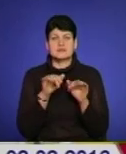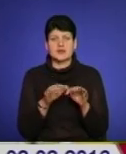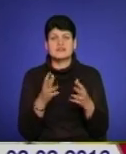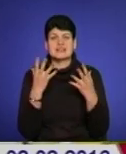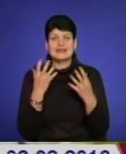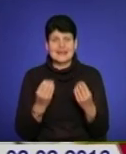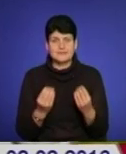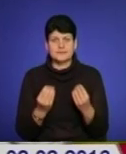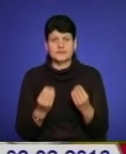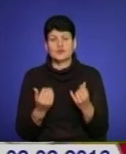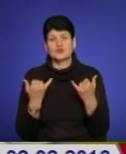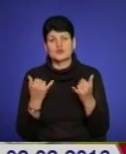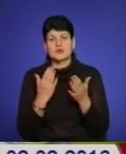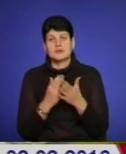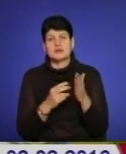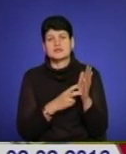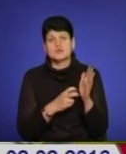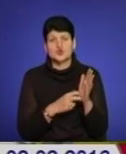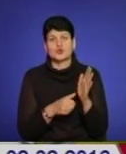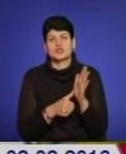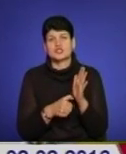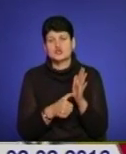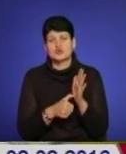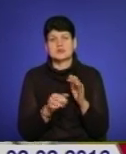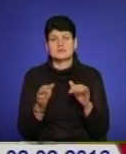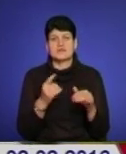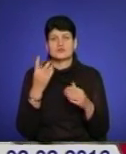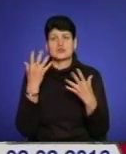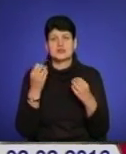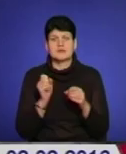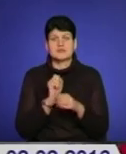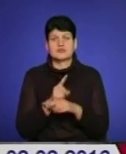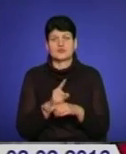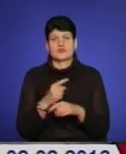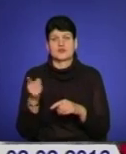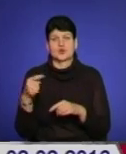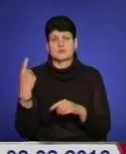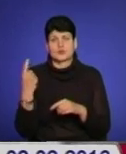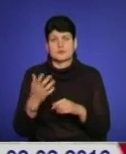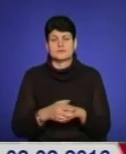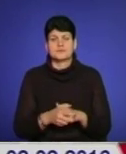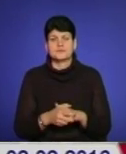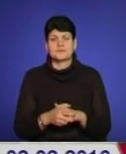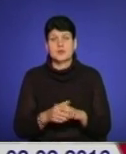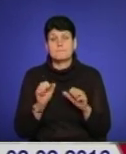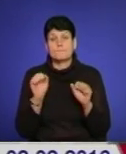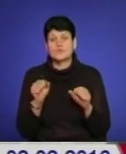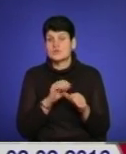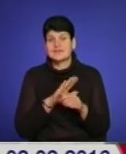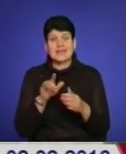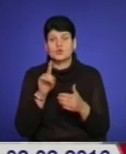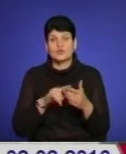ми маємо 700-600 справ за день призначених у Тернопільській області місцевими управліннями. Можливо, якась недовіра